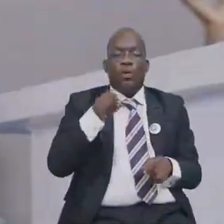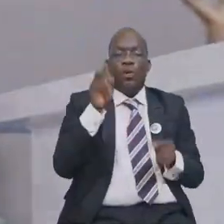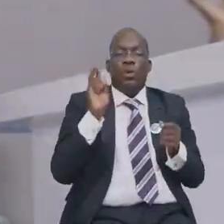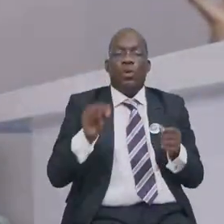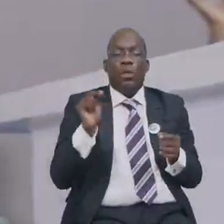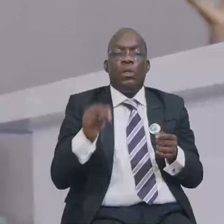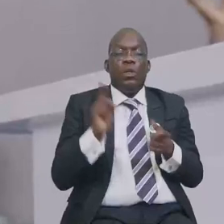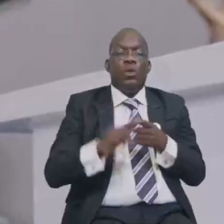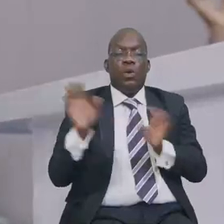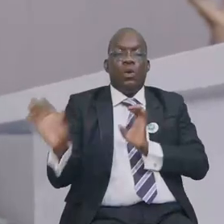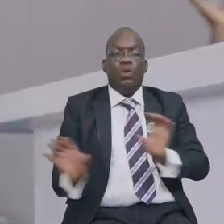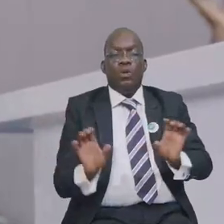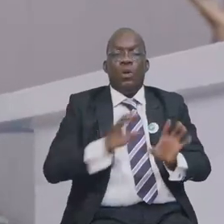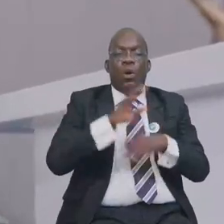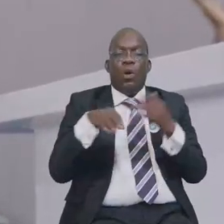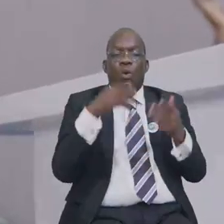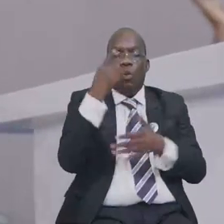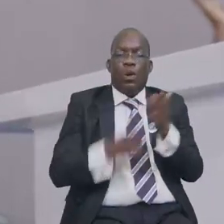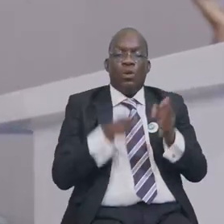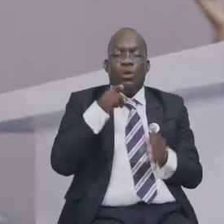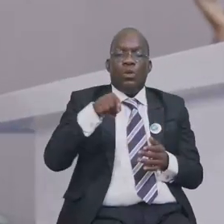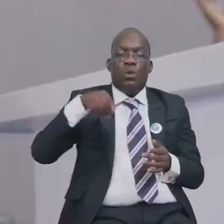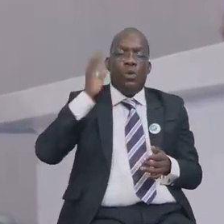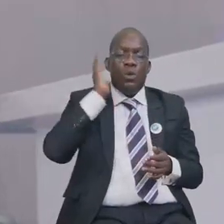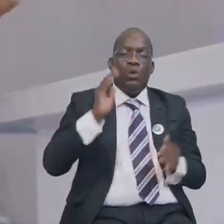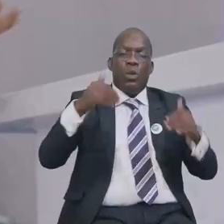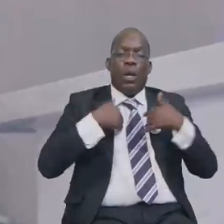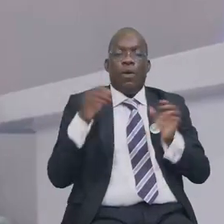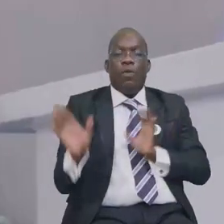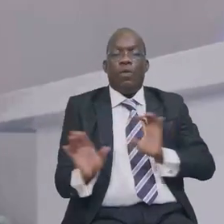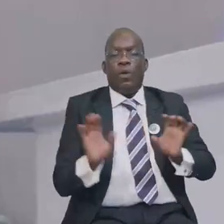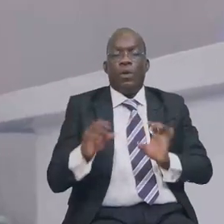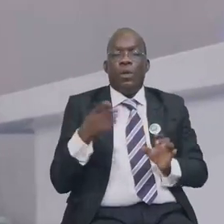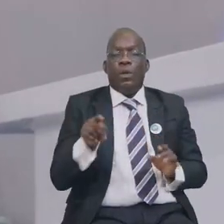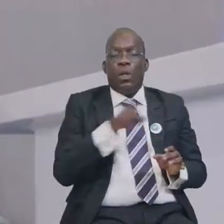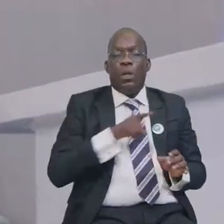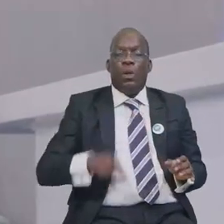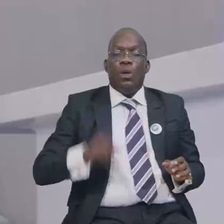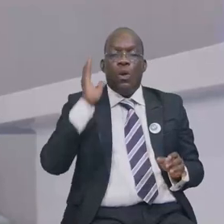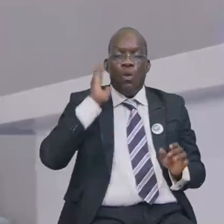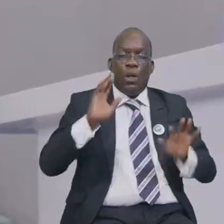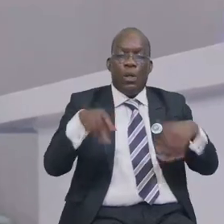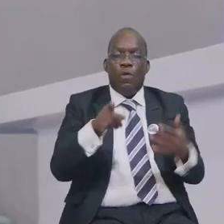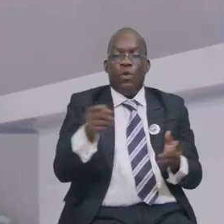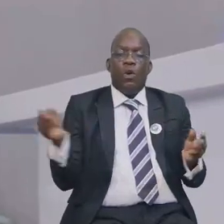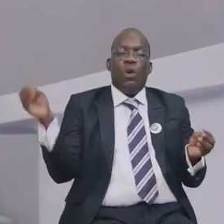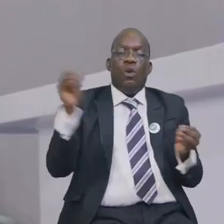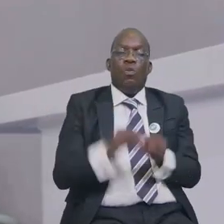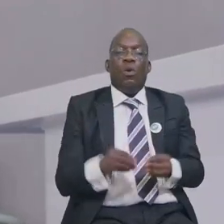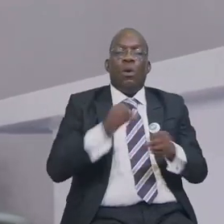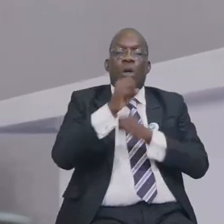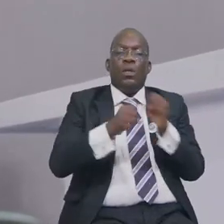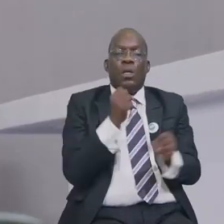réaliser ce que tu devrais faire, que tu n'as pas pu faire, Dieu te donnera les années supplémentaires en